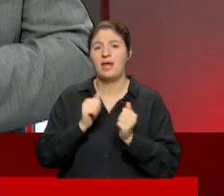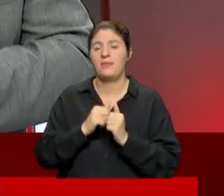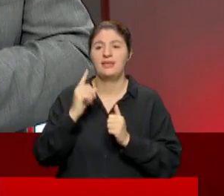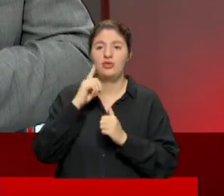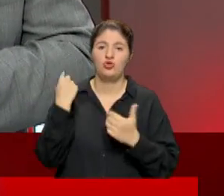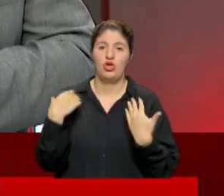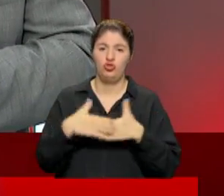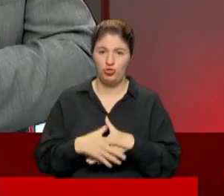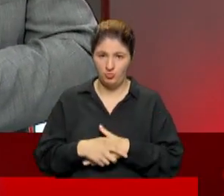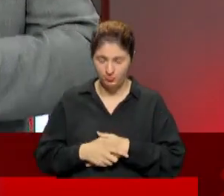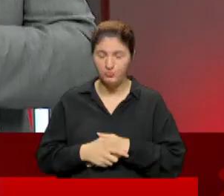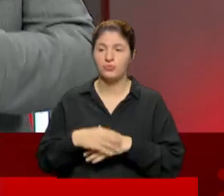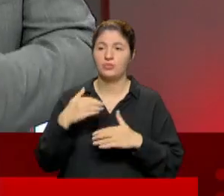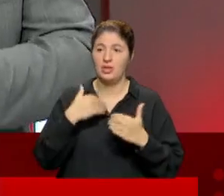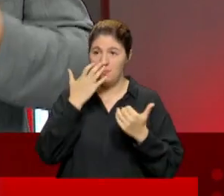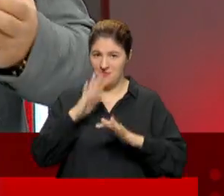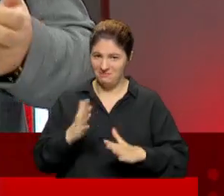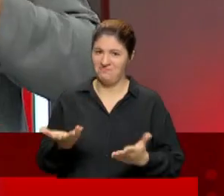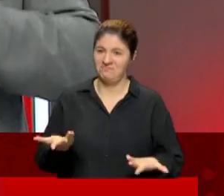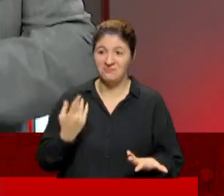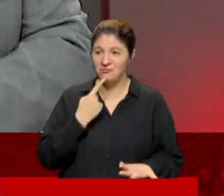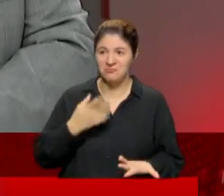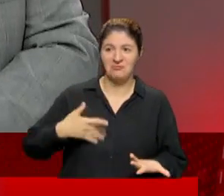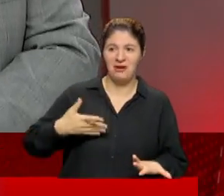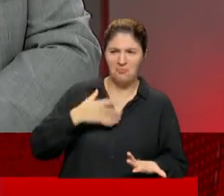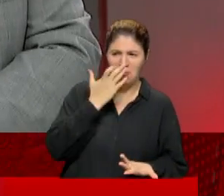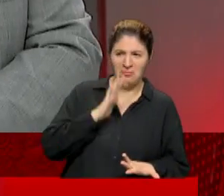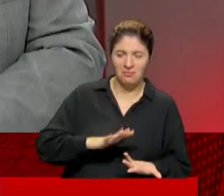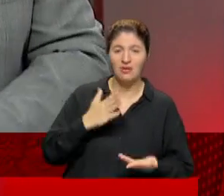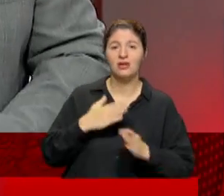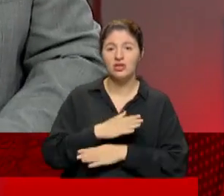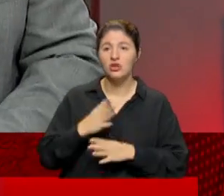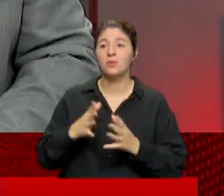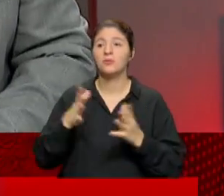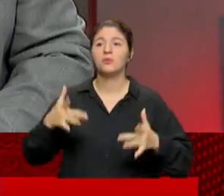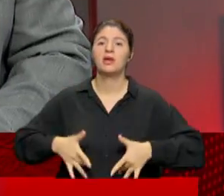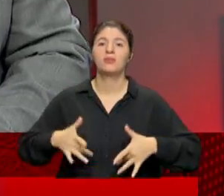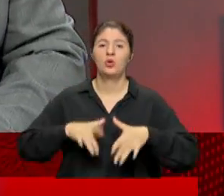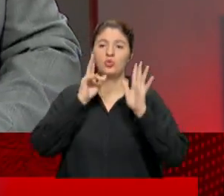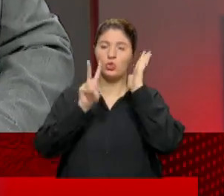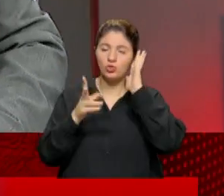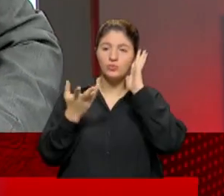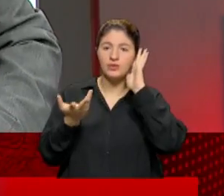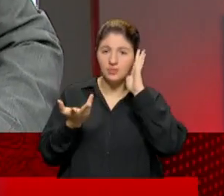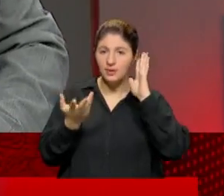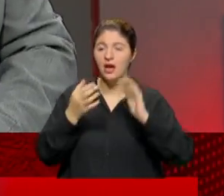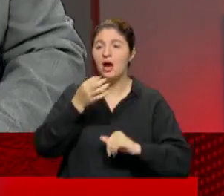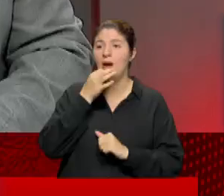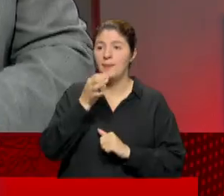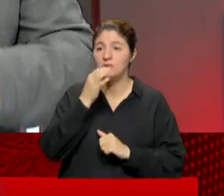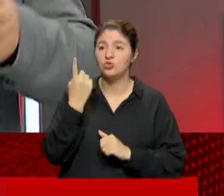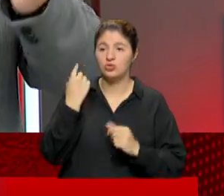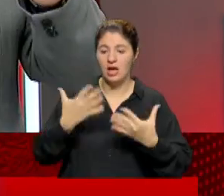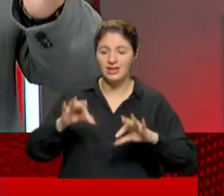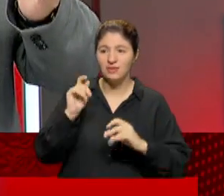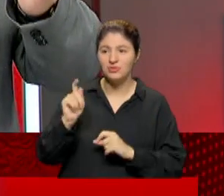dün akşam biz de bekledik yani ne söyleyecek diye hakikaten büyük bir memnuniyet duyduk Tabii haberimiz dün